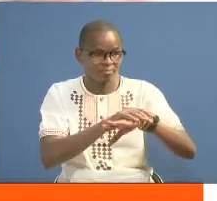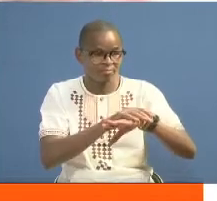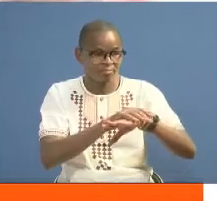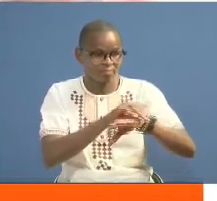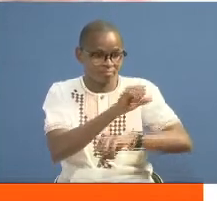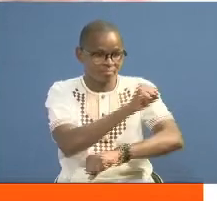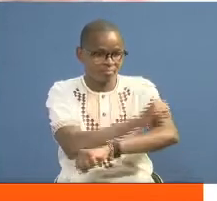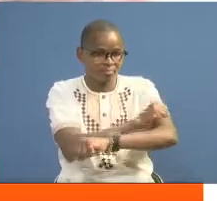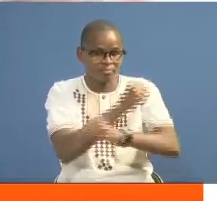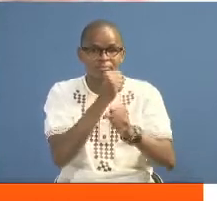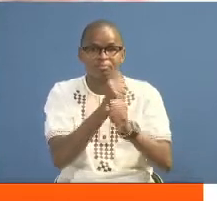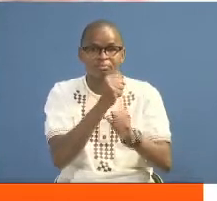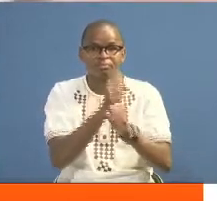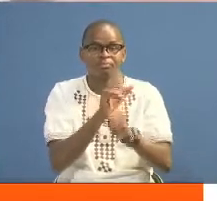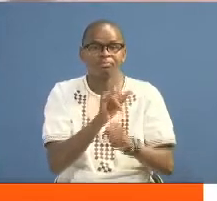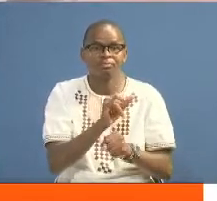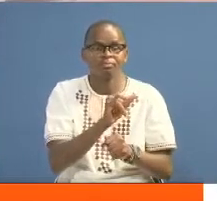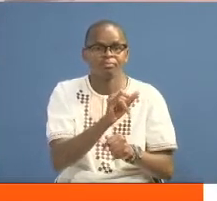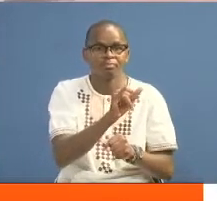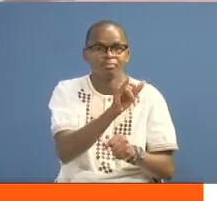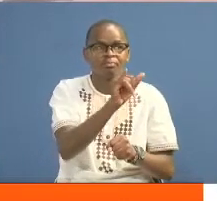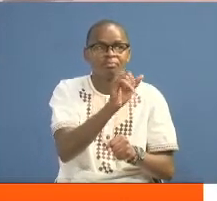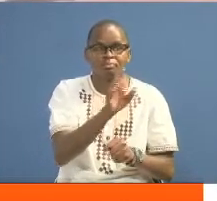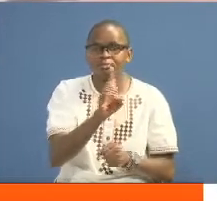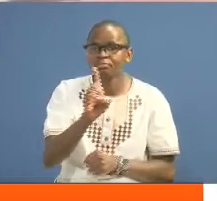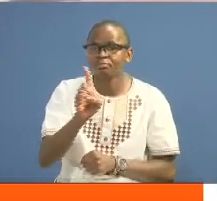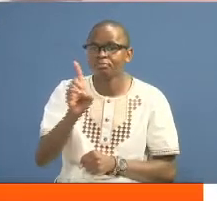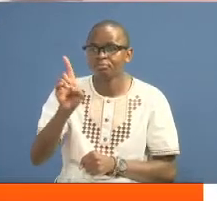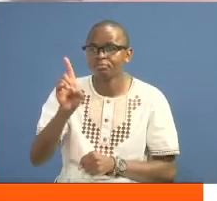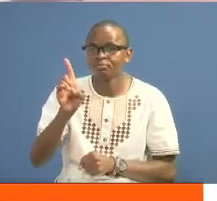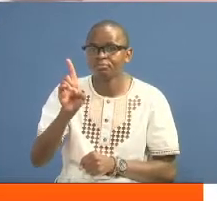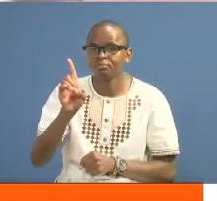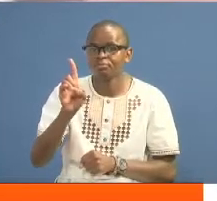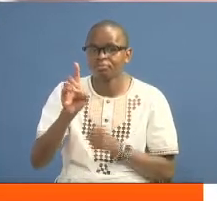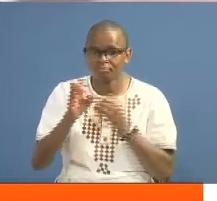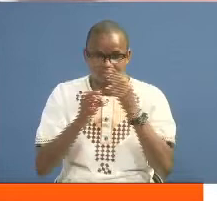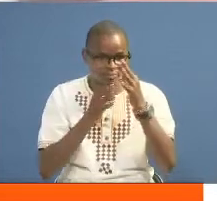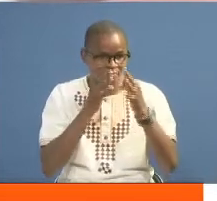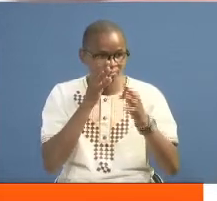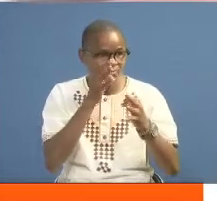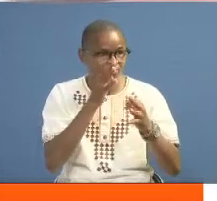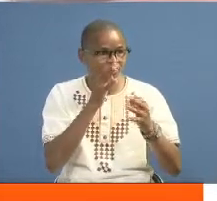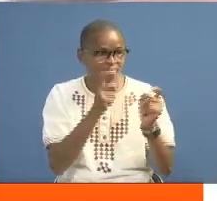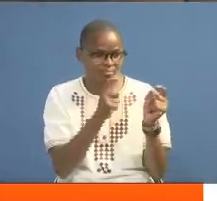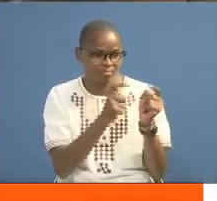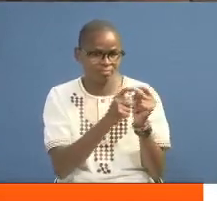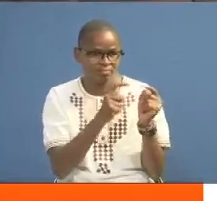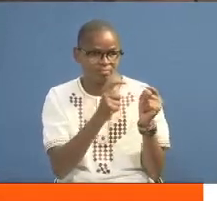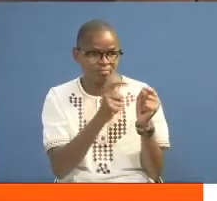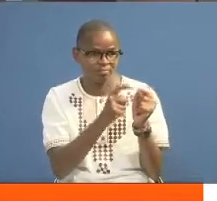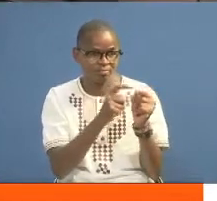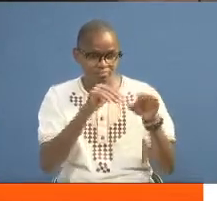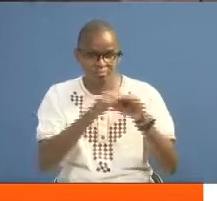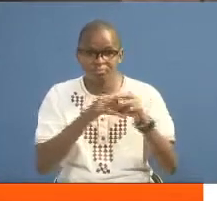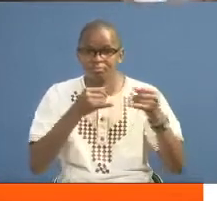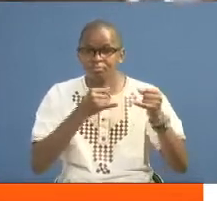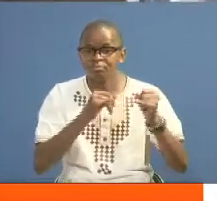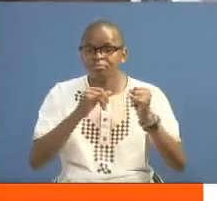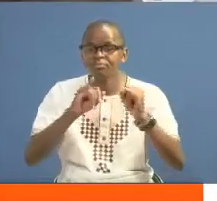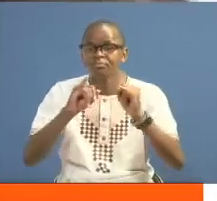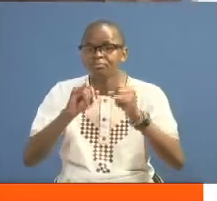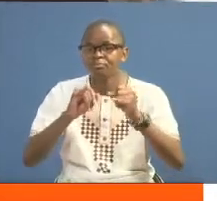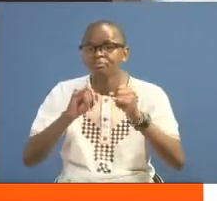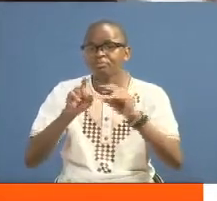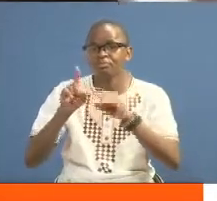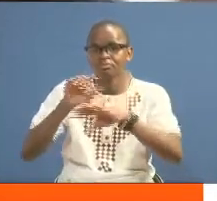shuleni kutengeneza ndege. Esbon anatusimulia uchungu aliyoupata katika juhudi za